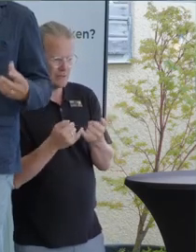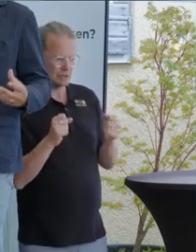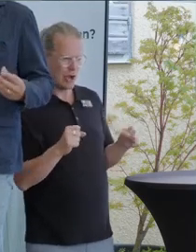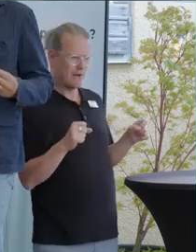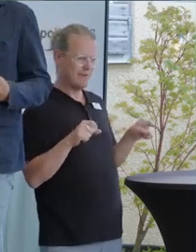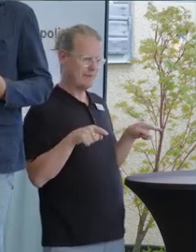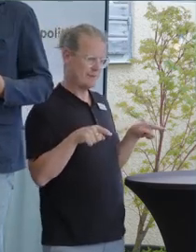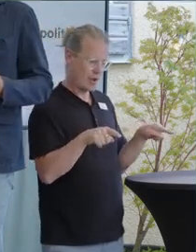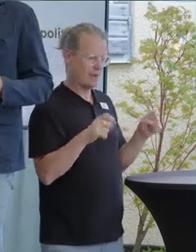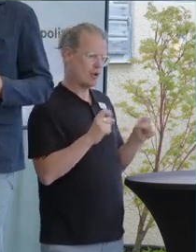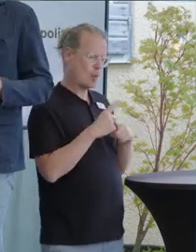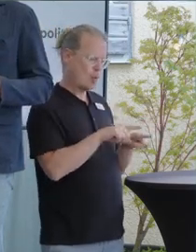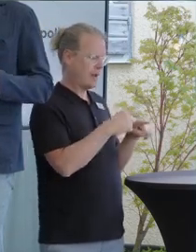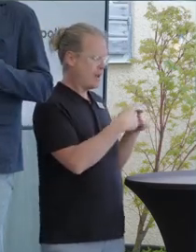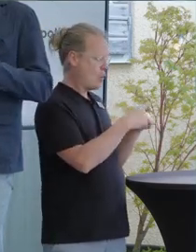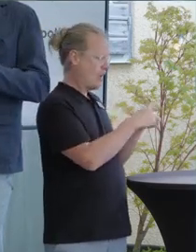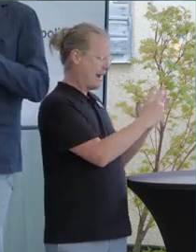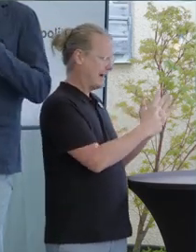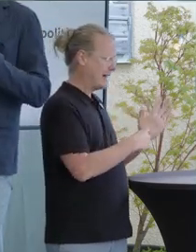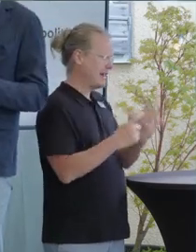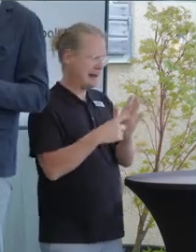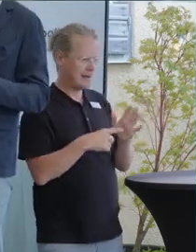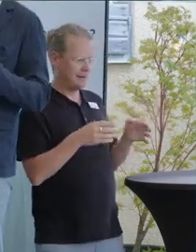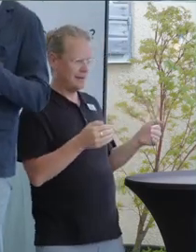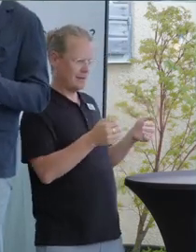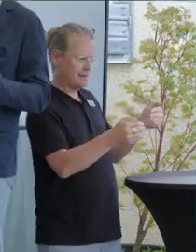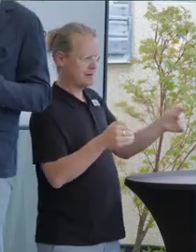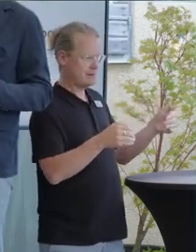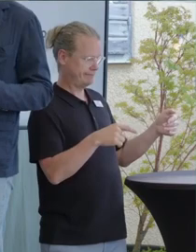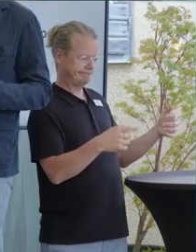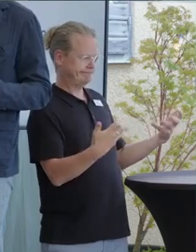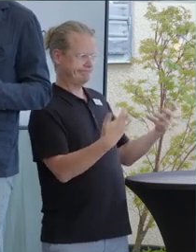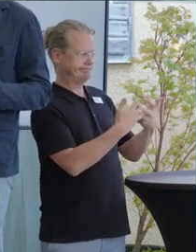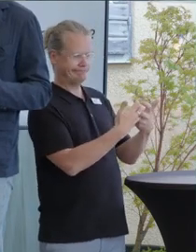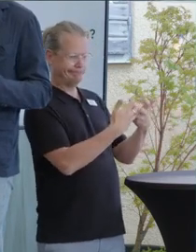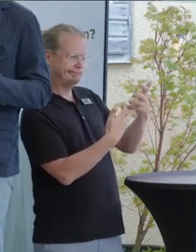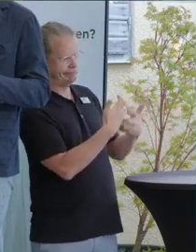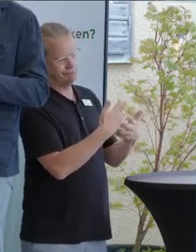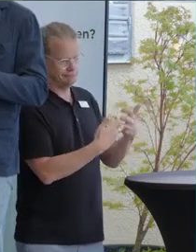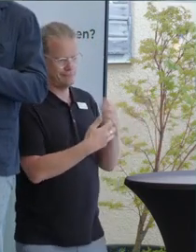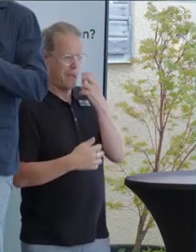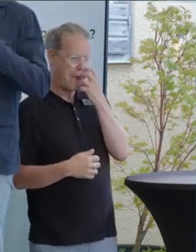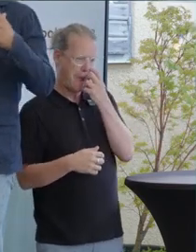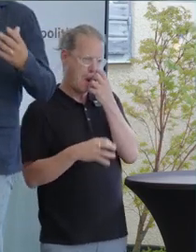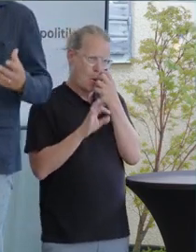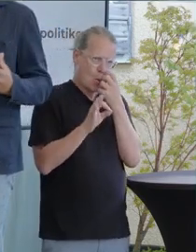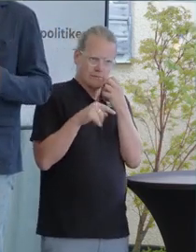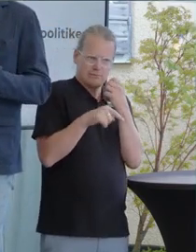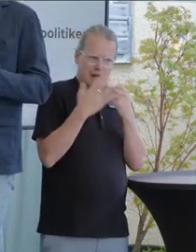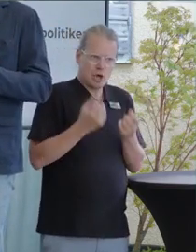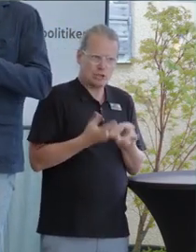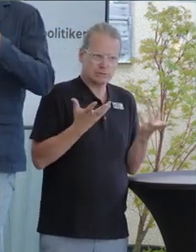jämnt. Och ett sätt att lösa den typen av friktion är att man